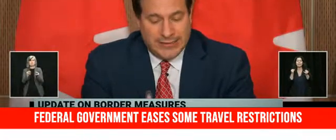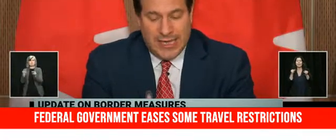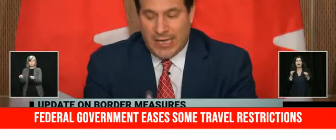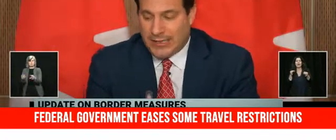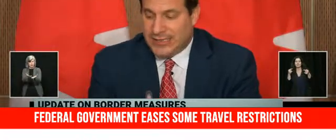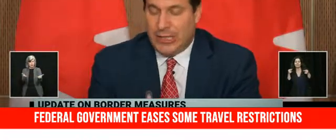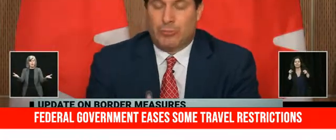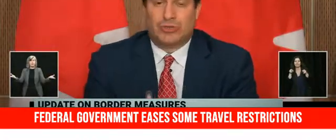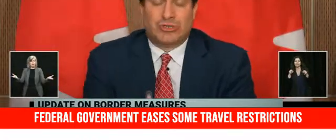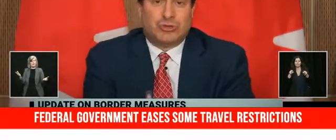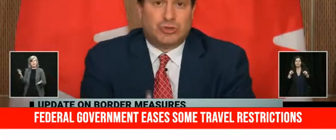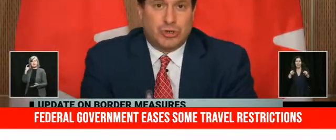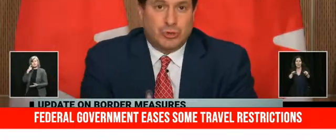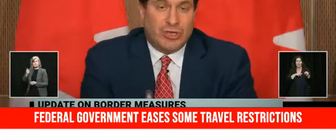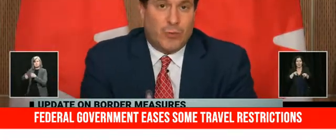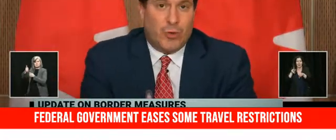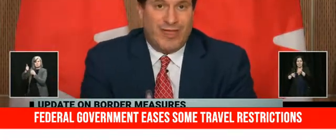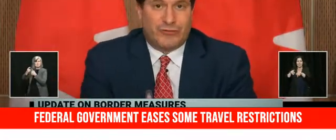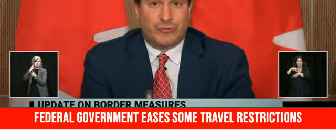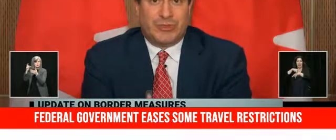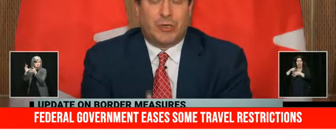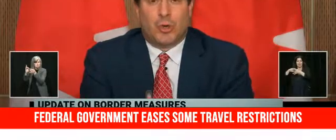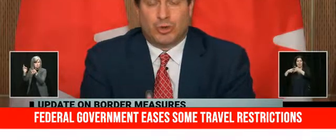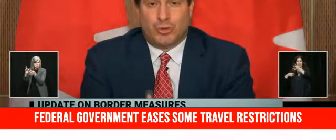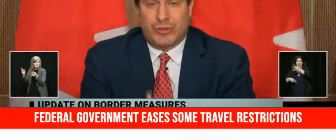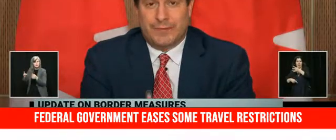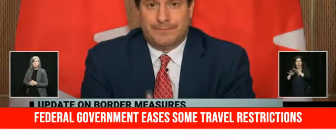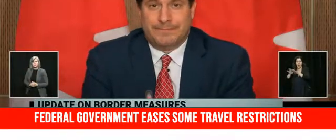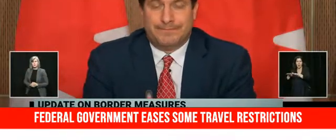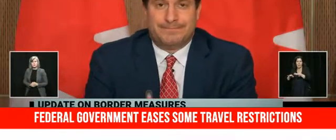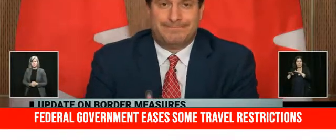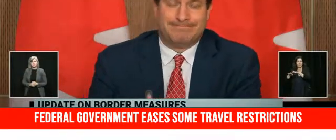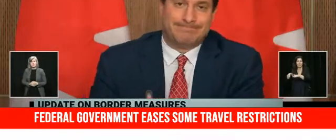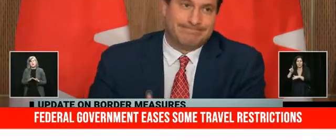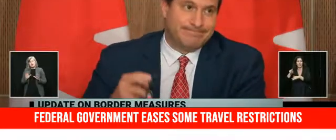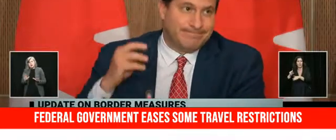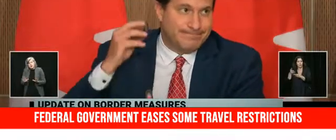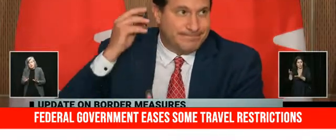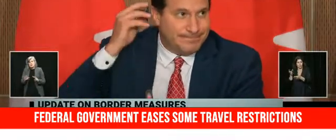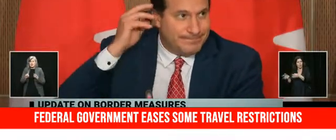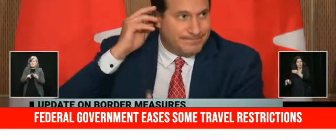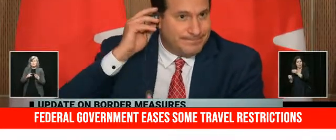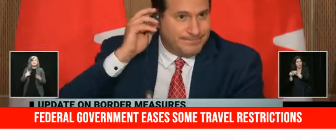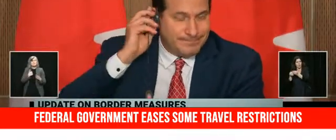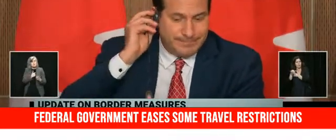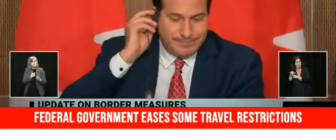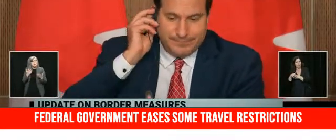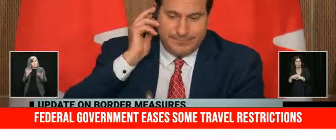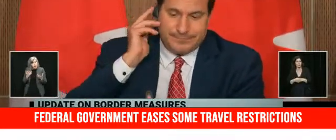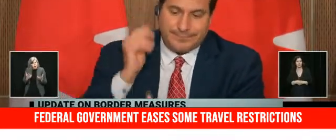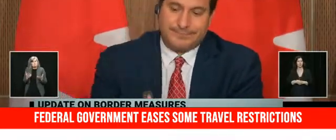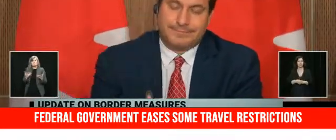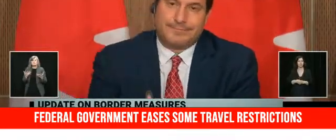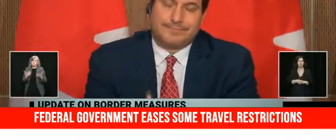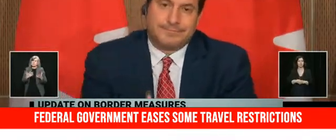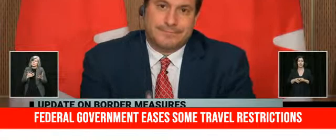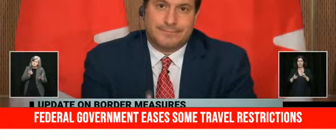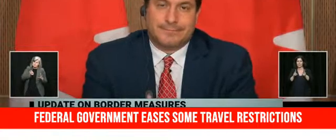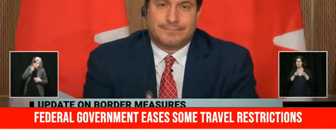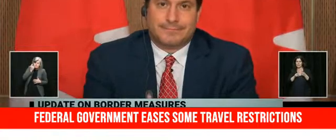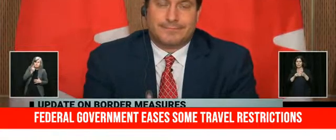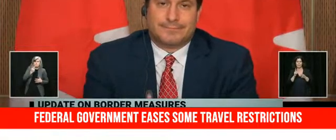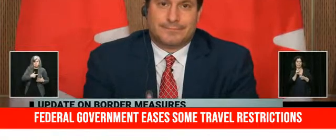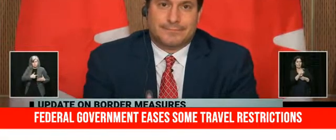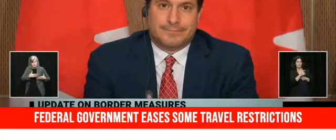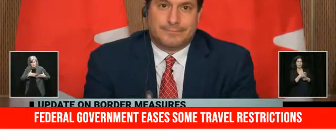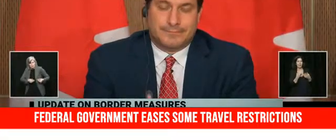Et ça, c'est le processus que nous avons introduit aujourd'hui. Beaucoup de gens ont attendu